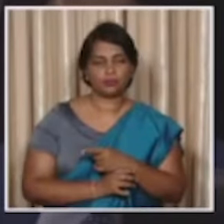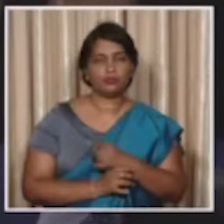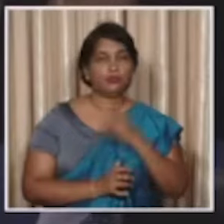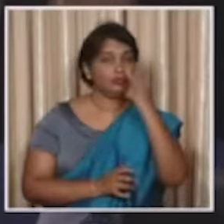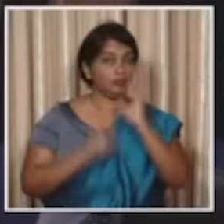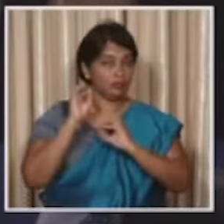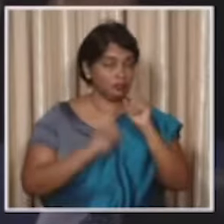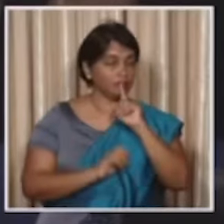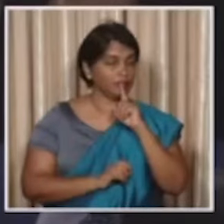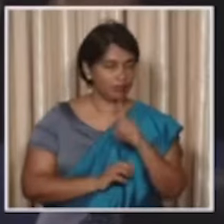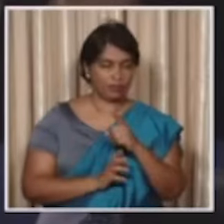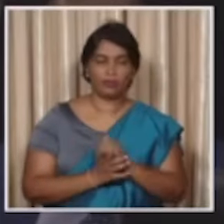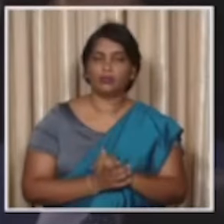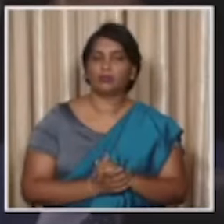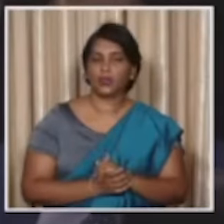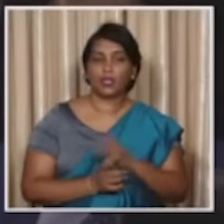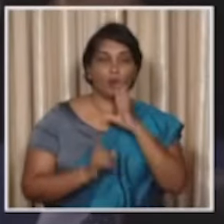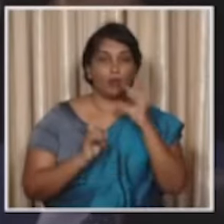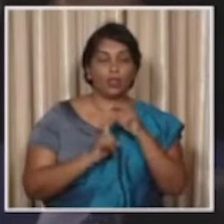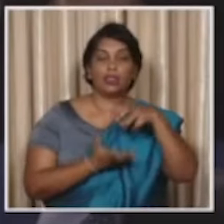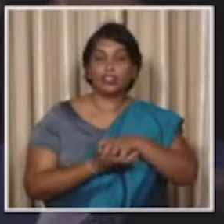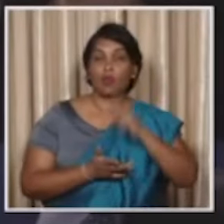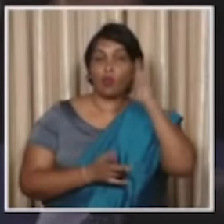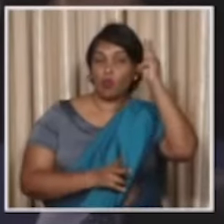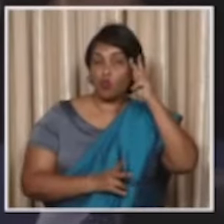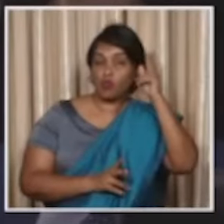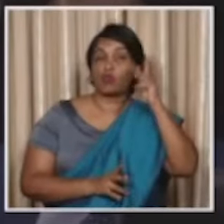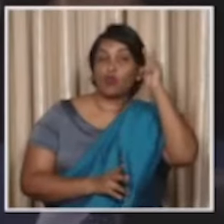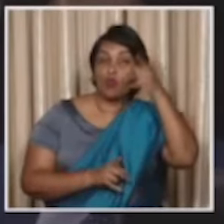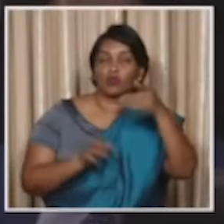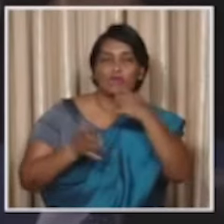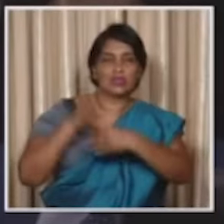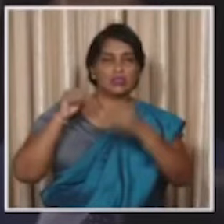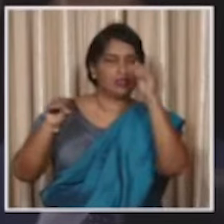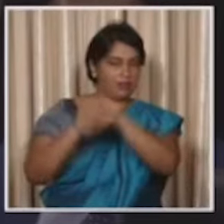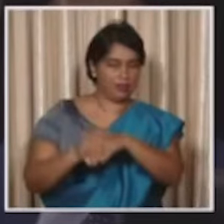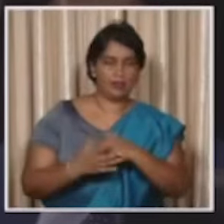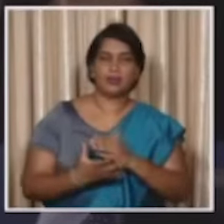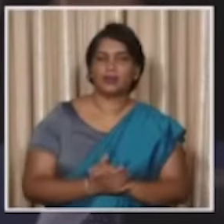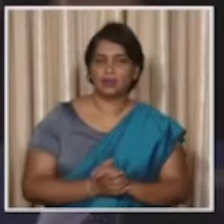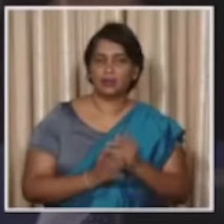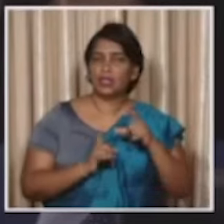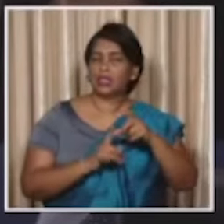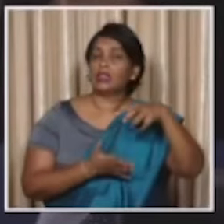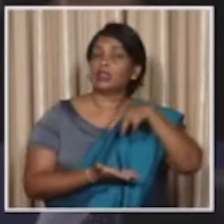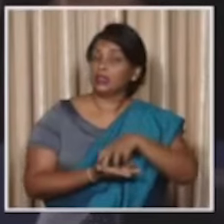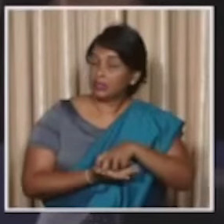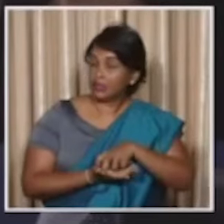103 කිව්වා පුත්‍රන් දිස්ත්‍රික්කයේ ඉන්නේ බූරුව තමයි මෙයා වේවලා තියෙන්නේ කියලා. මුළු දිස්ත්‍රික්කෙම